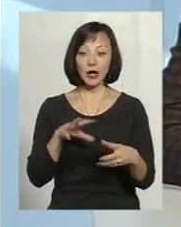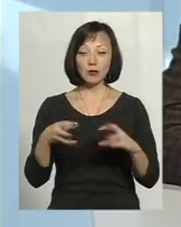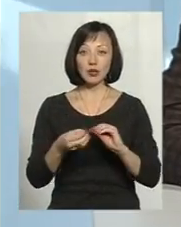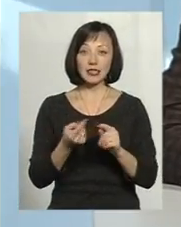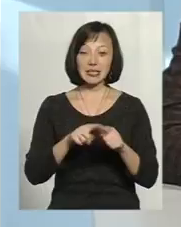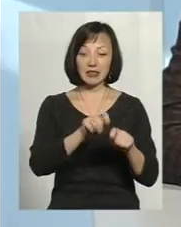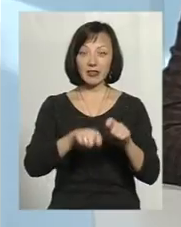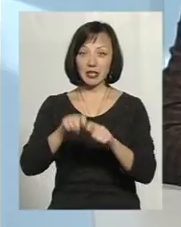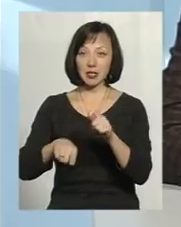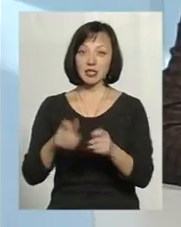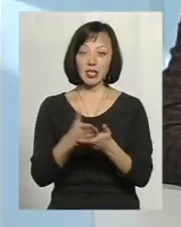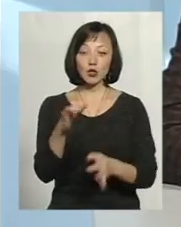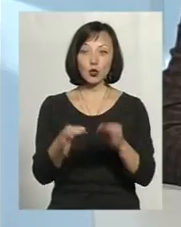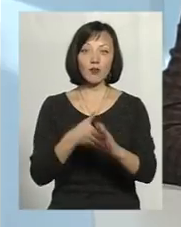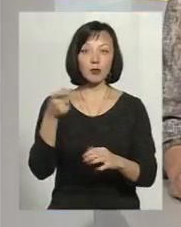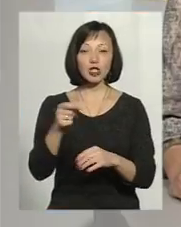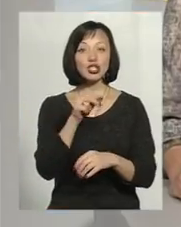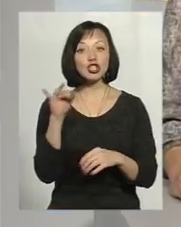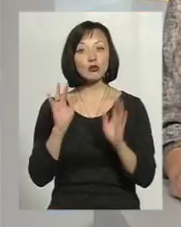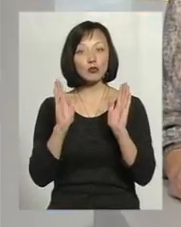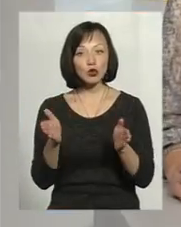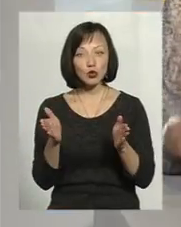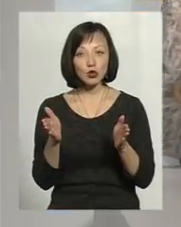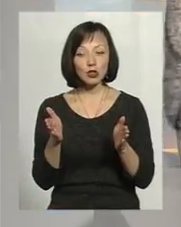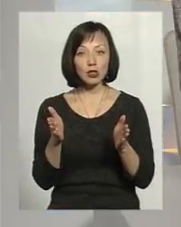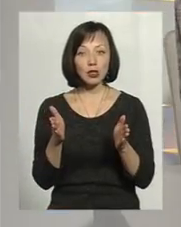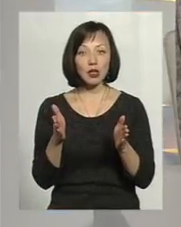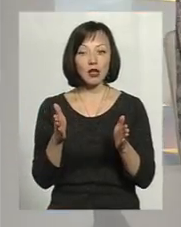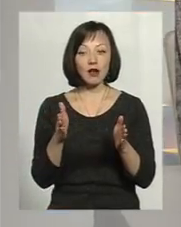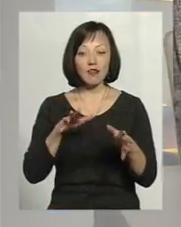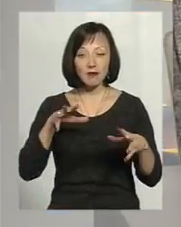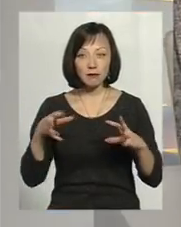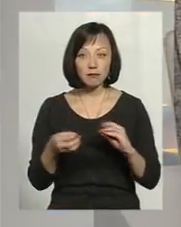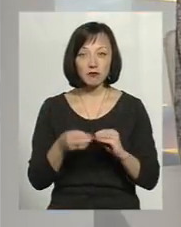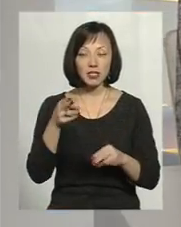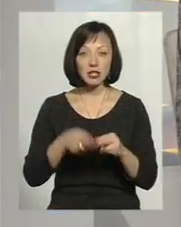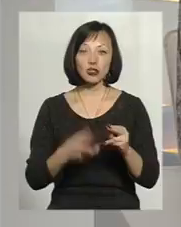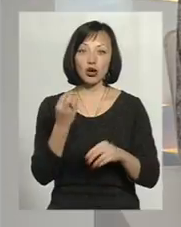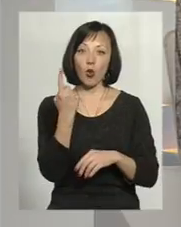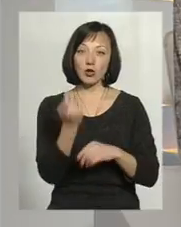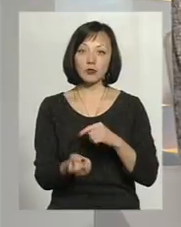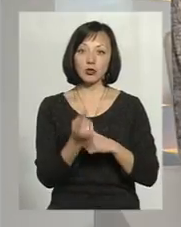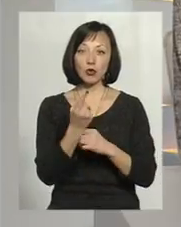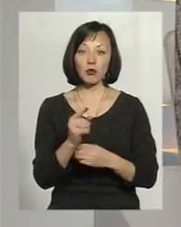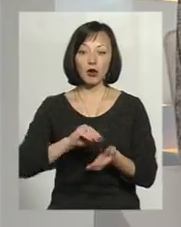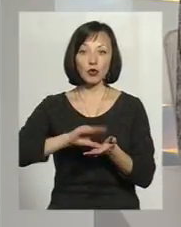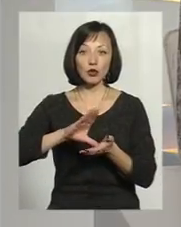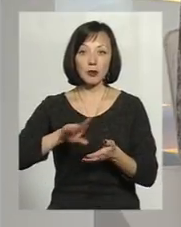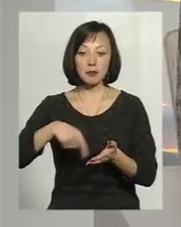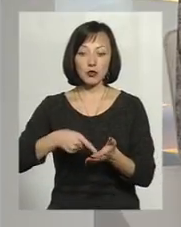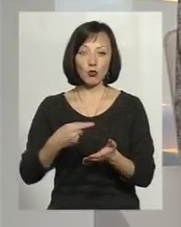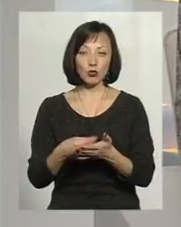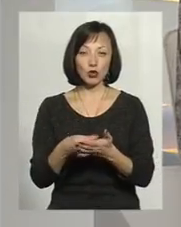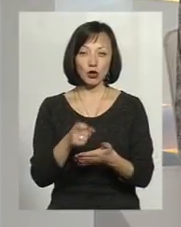цієї інвентаризації є судові позови. Чи стануть вони в кінцевому результаті ще одним джерелом для надходження до міської